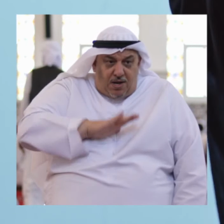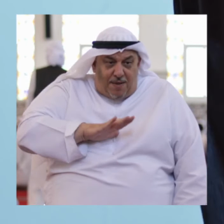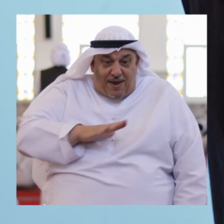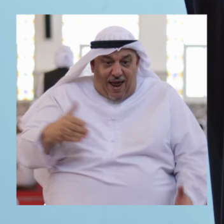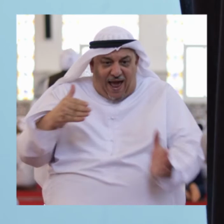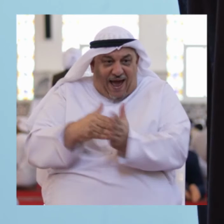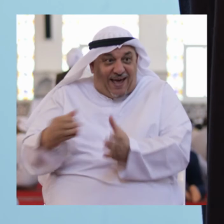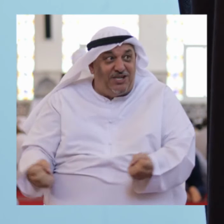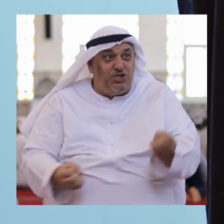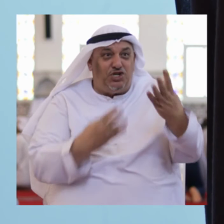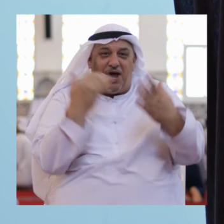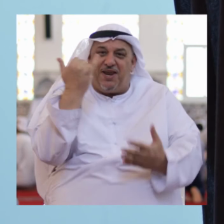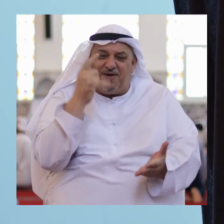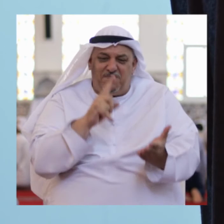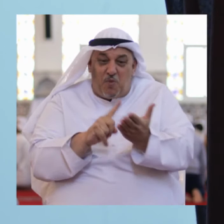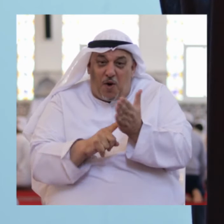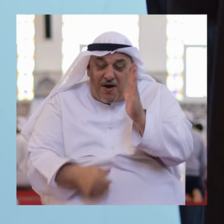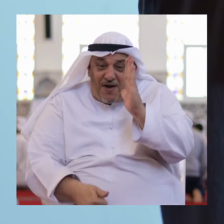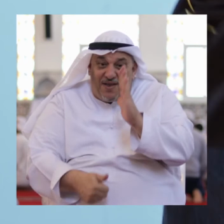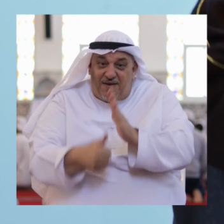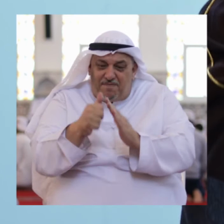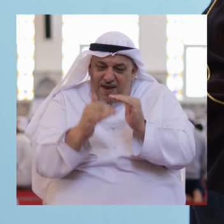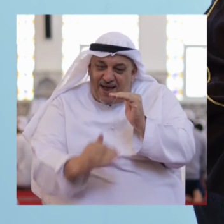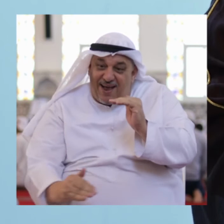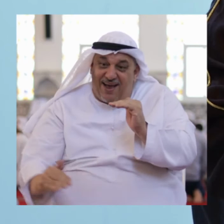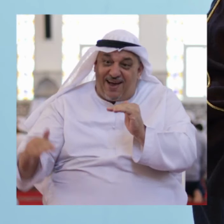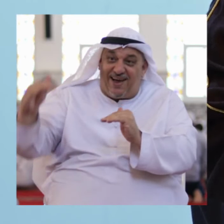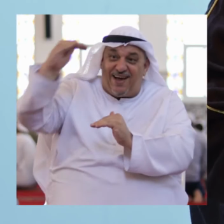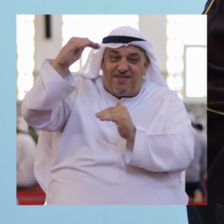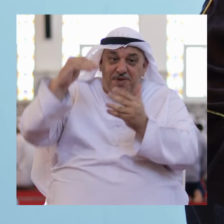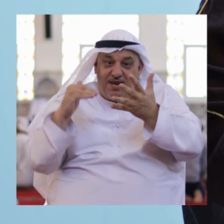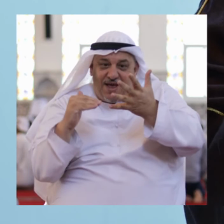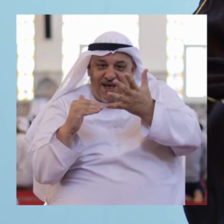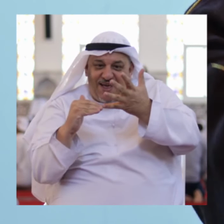وما لهم من رفعه من الدرجات